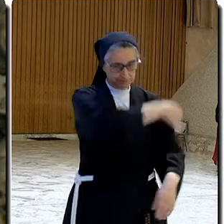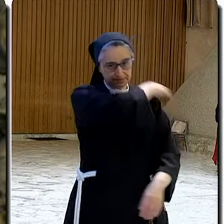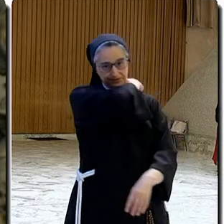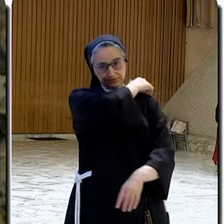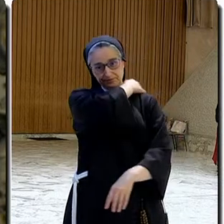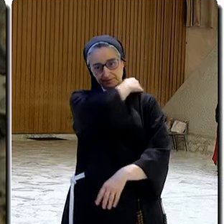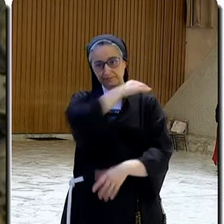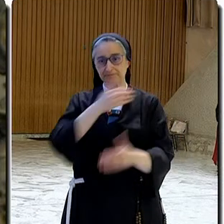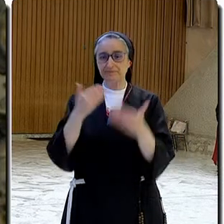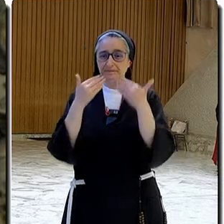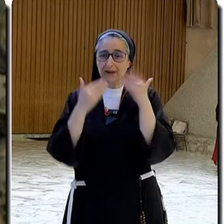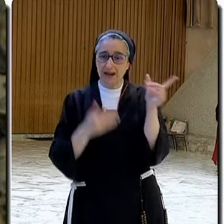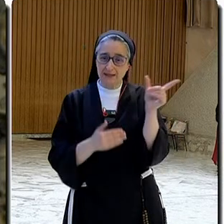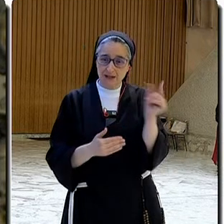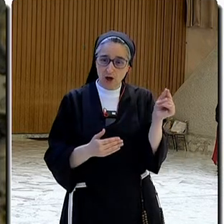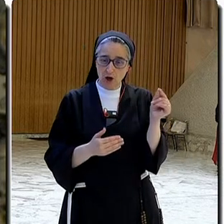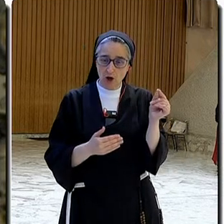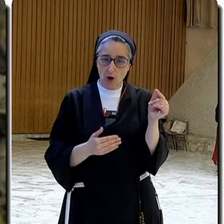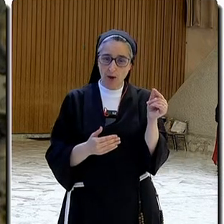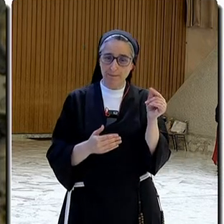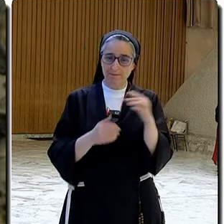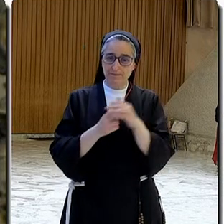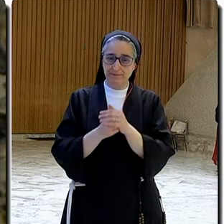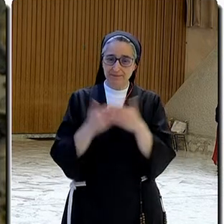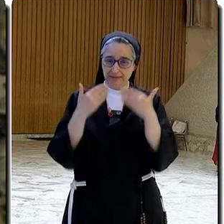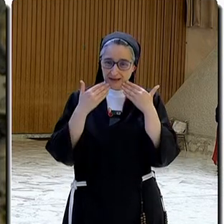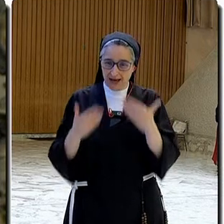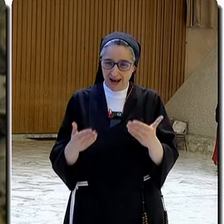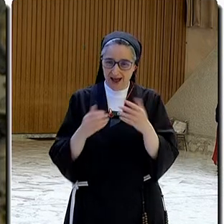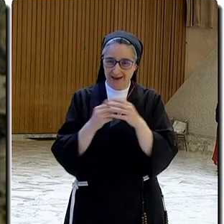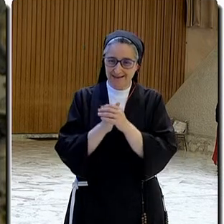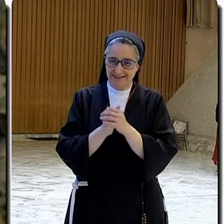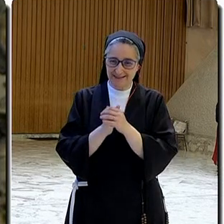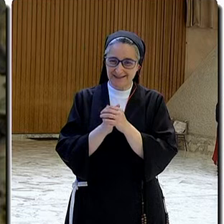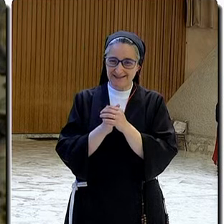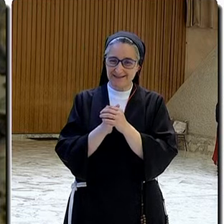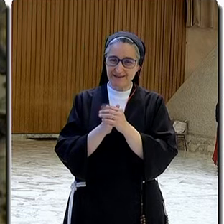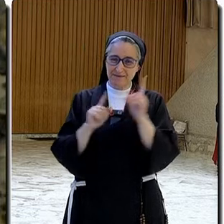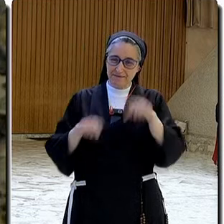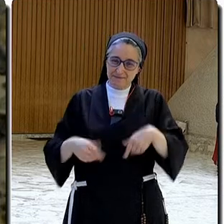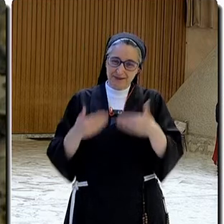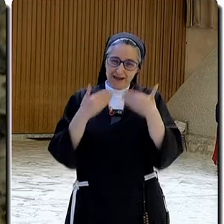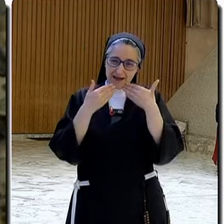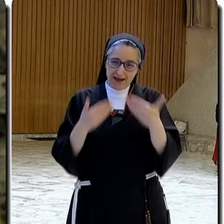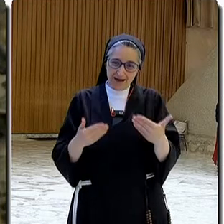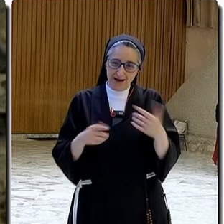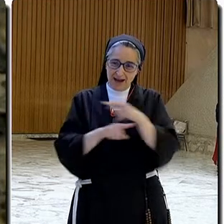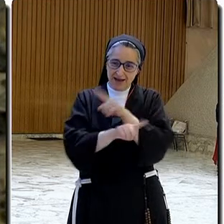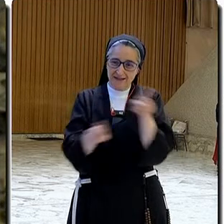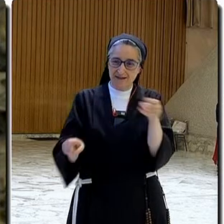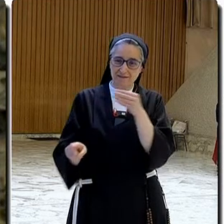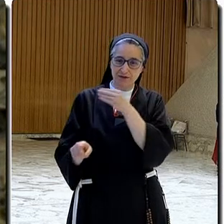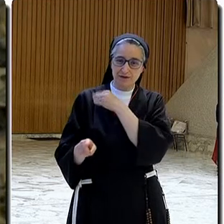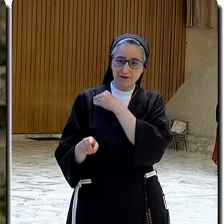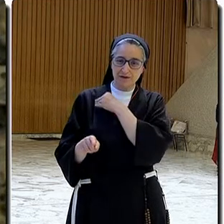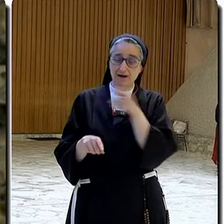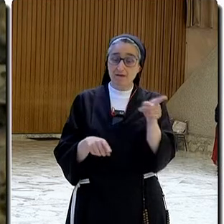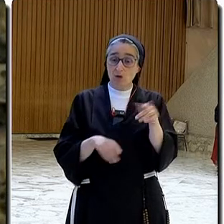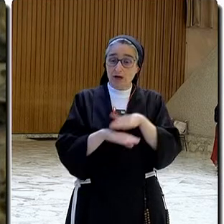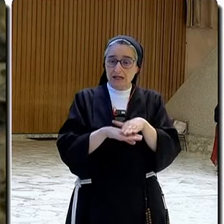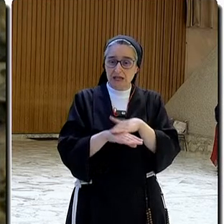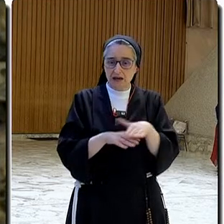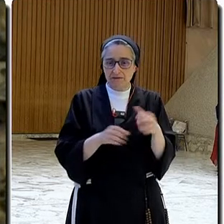Grazie carissimi Daina e Uldis, e anche grazie per quel servizio che state